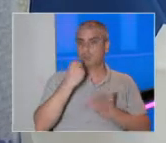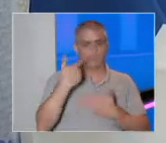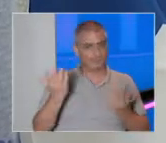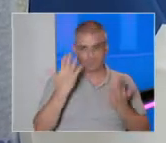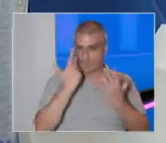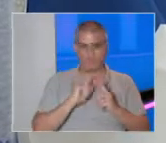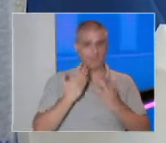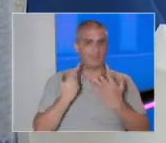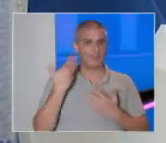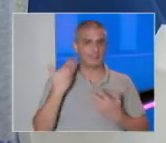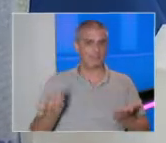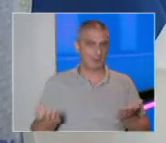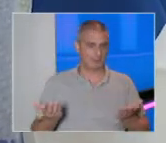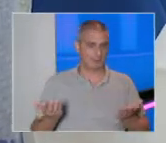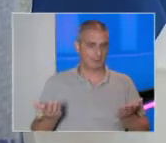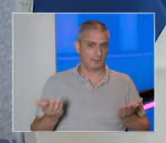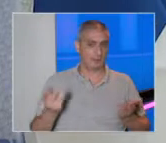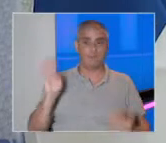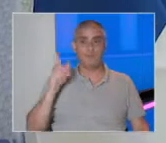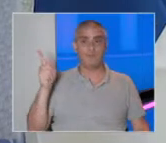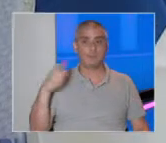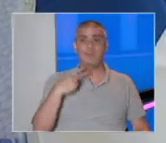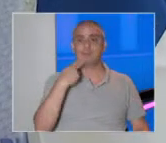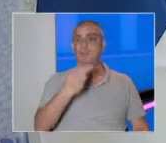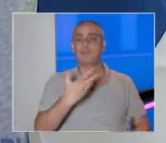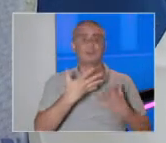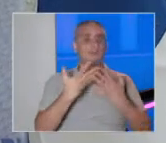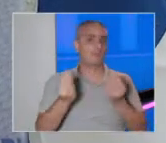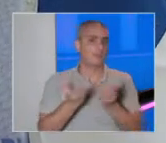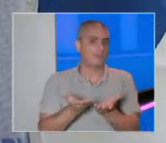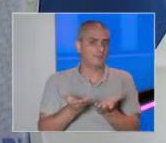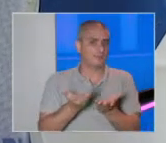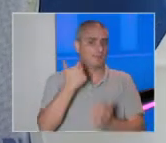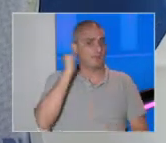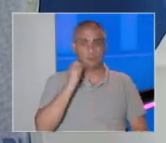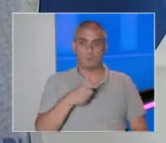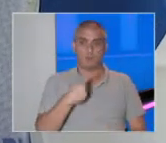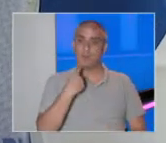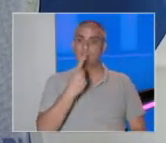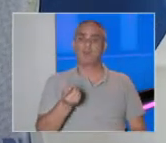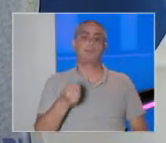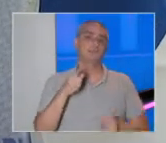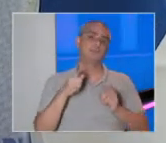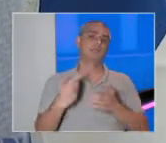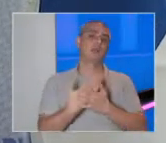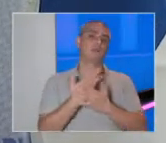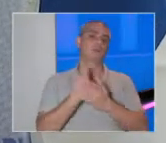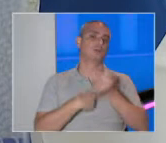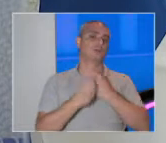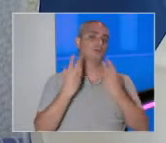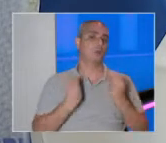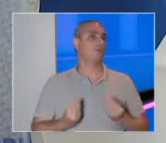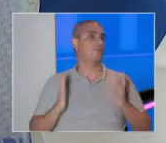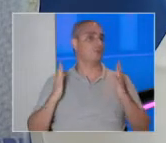ברור מתי יהיה. ונתניהו הגיב להתפרקות הזו אתמול ואמר, אלה חדשות כלכליות